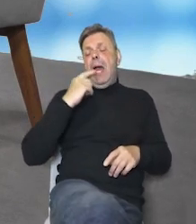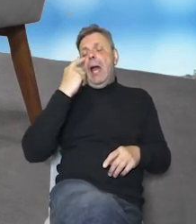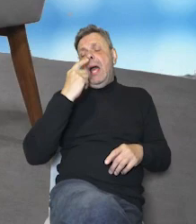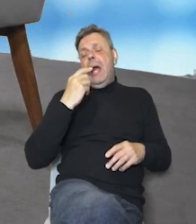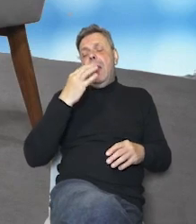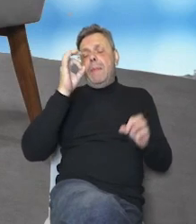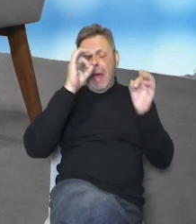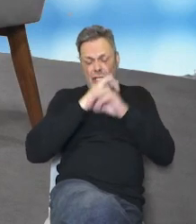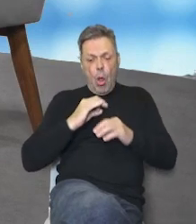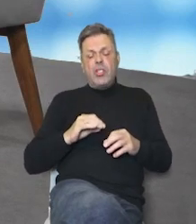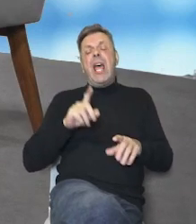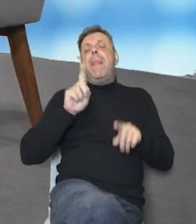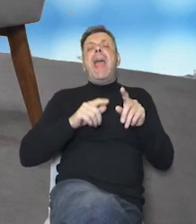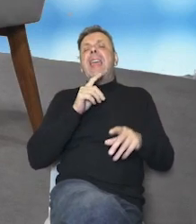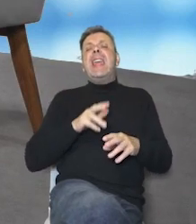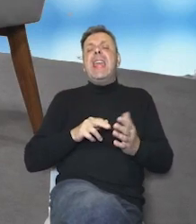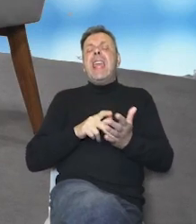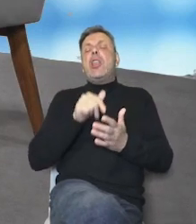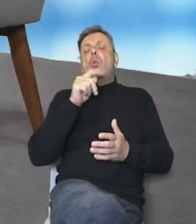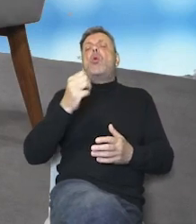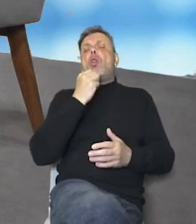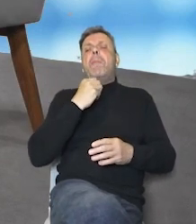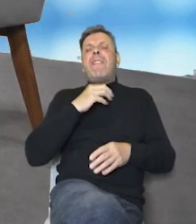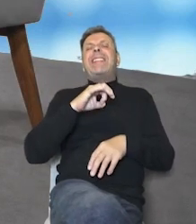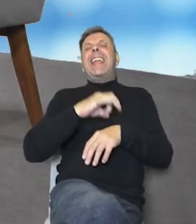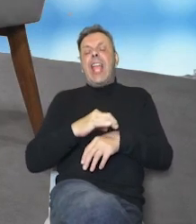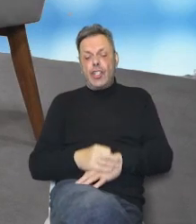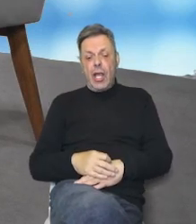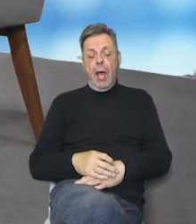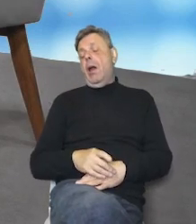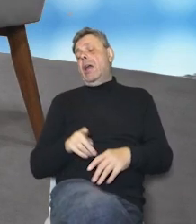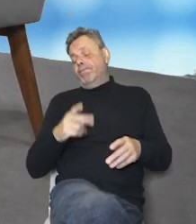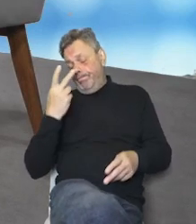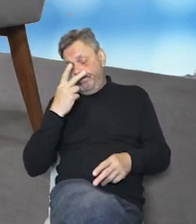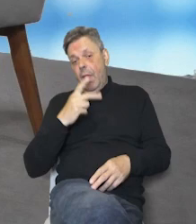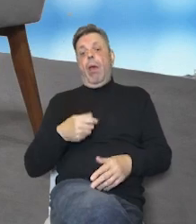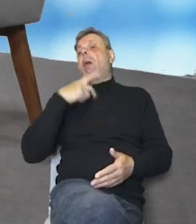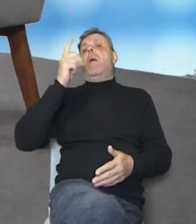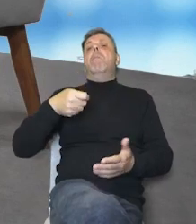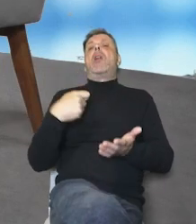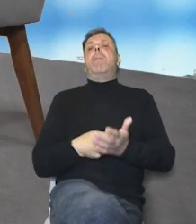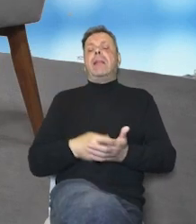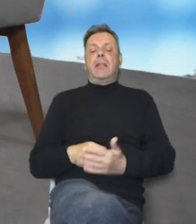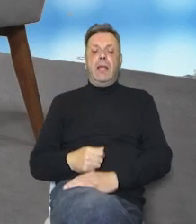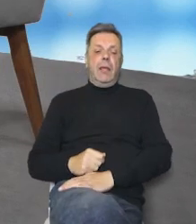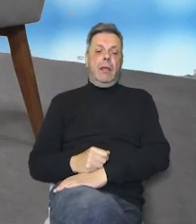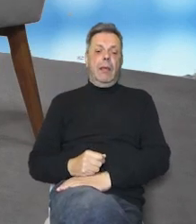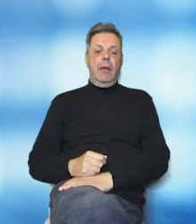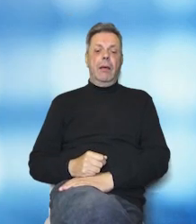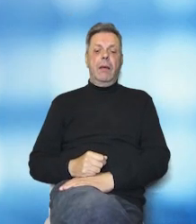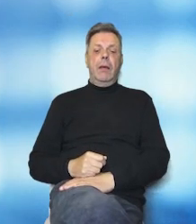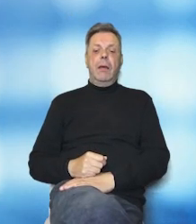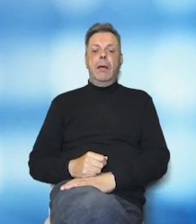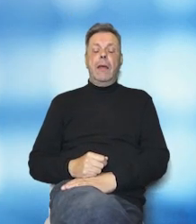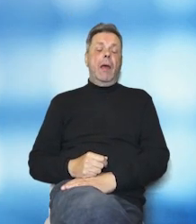privatnih liječnika, ono što smo mi sve njemu rekli, privatni liječnici mu to isto kažu, ona kaže joj, išao sam tamo, a sve